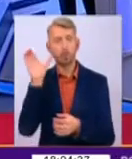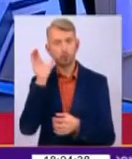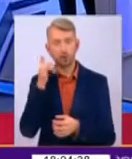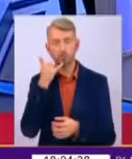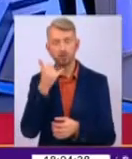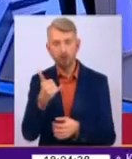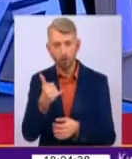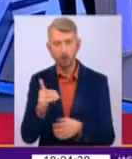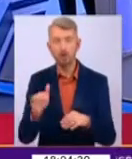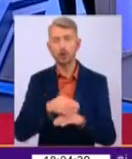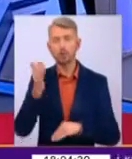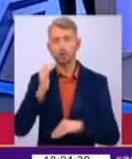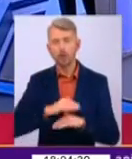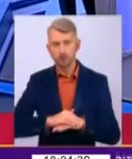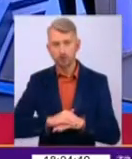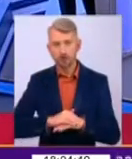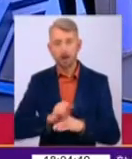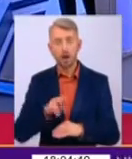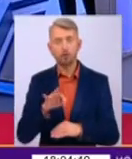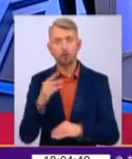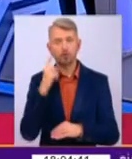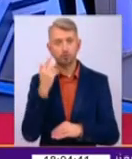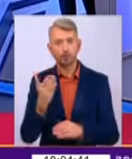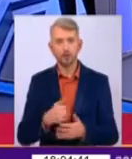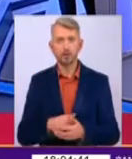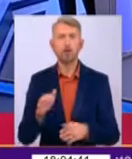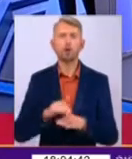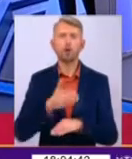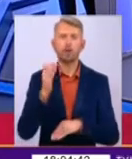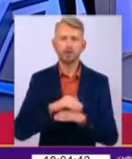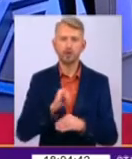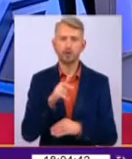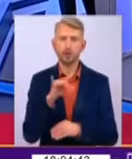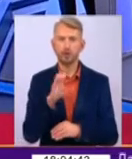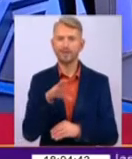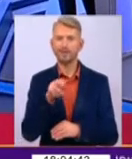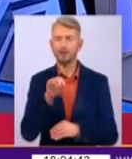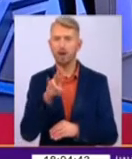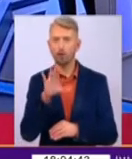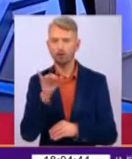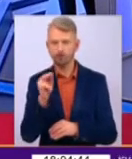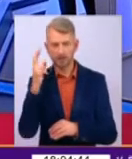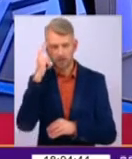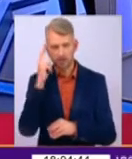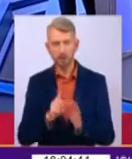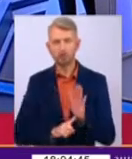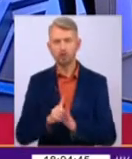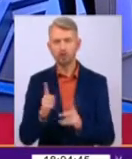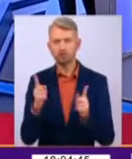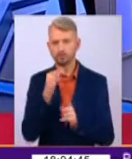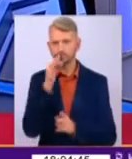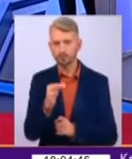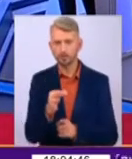нашого глядача. Доброго вечора. Алло, ми вас чуємо. Як добрий вас... вечір, Ігор Степанович, Київ. Дуже приємно. Спочатку маленька